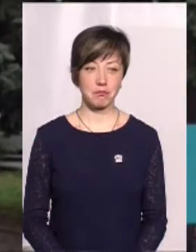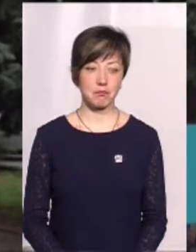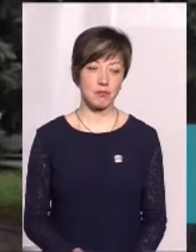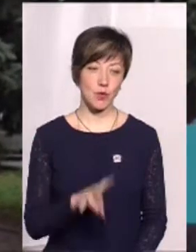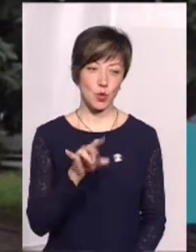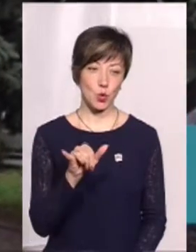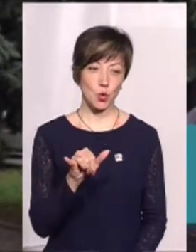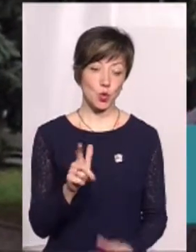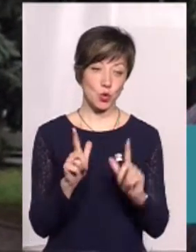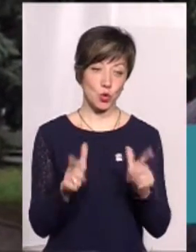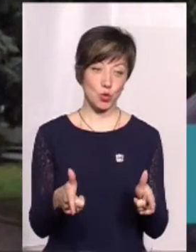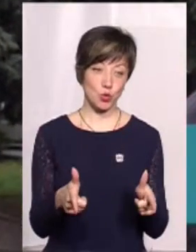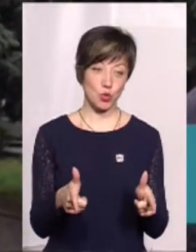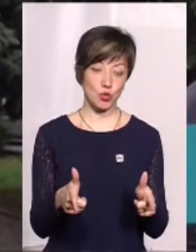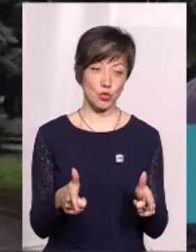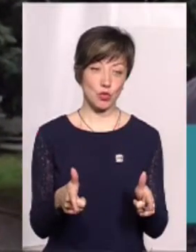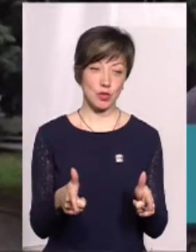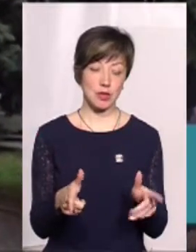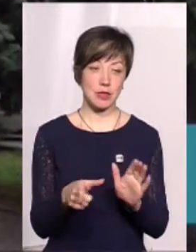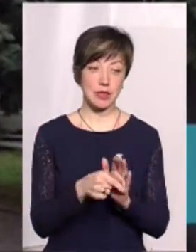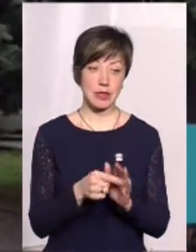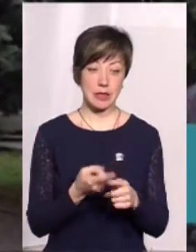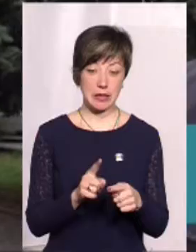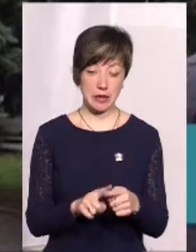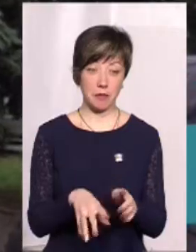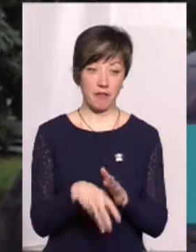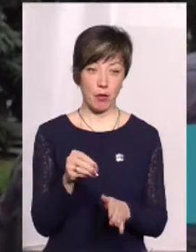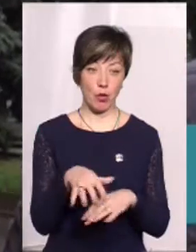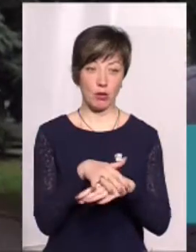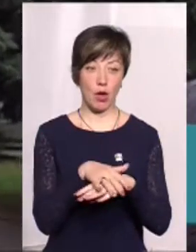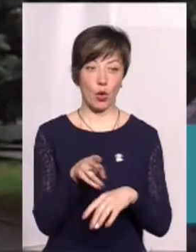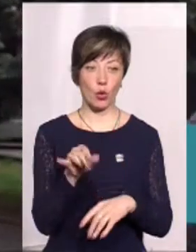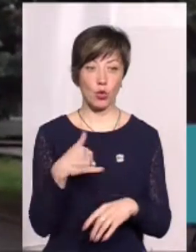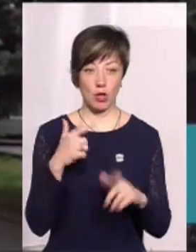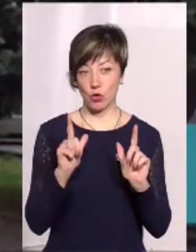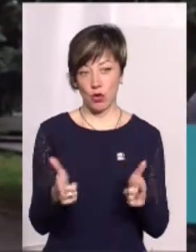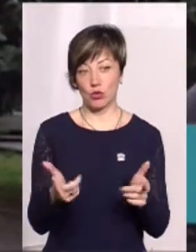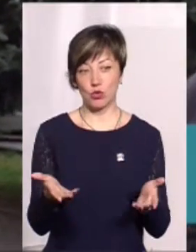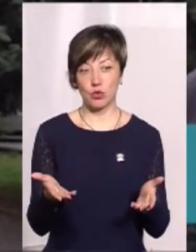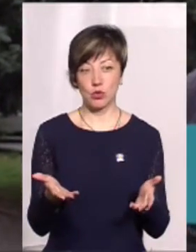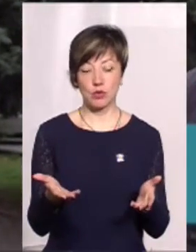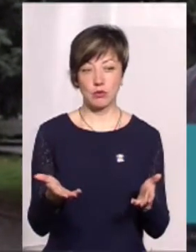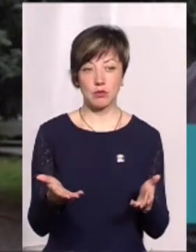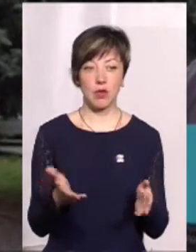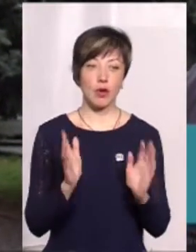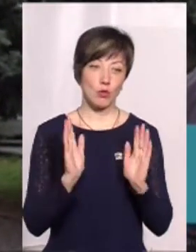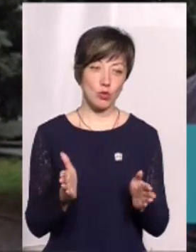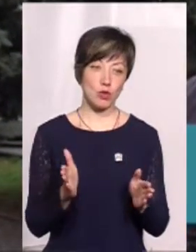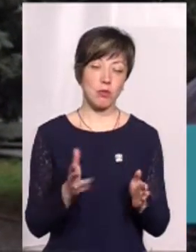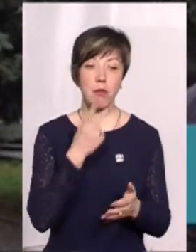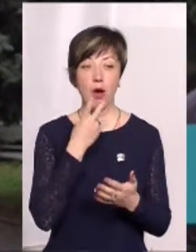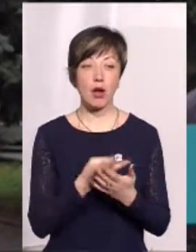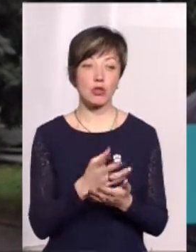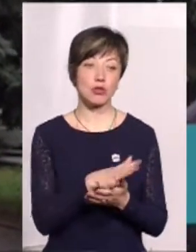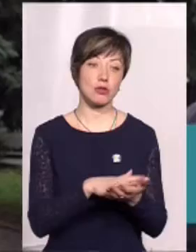Ну, соглашуся з цим, з вибором народу, я соглашуся. Ну і будемо